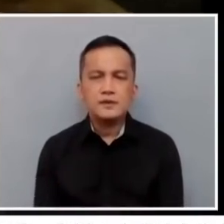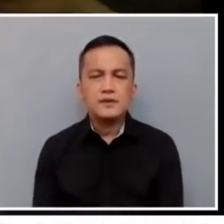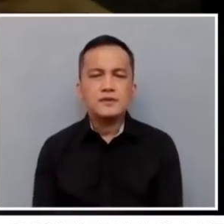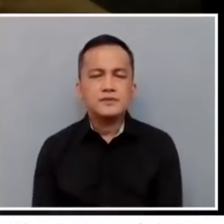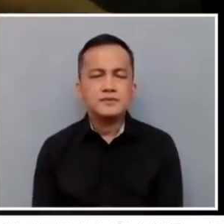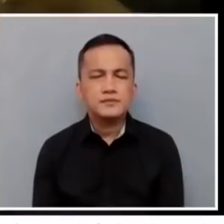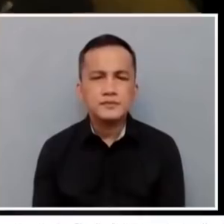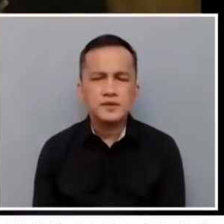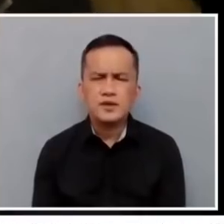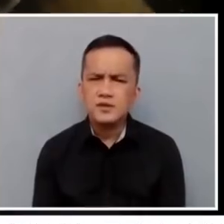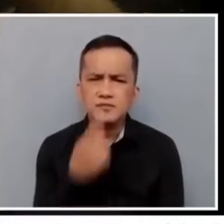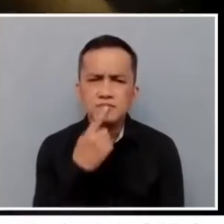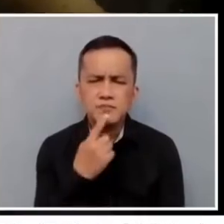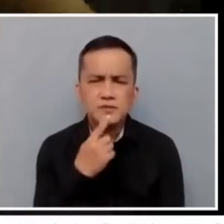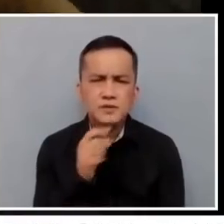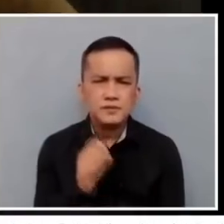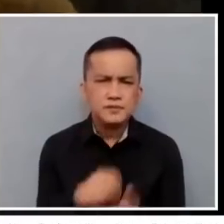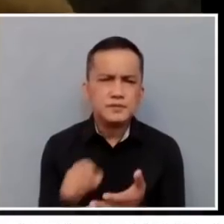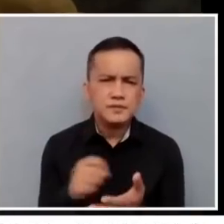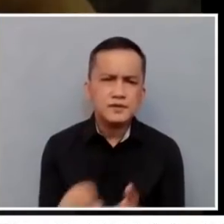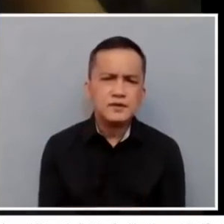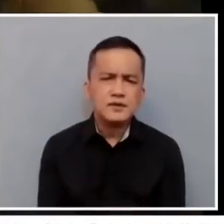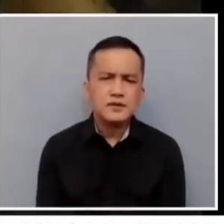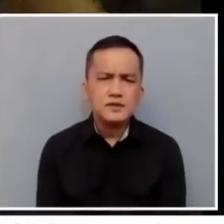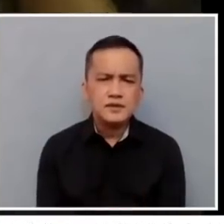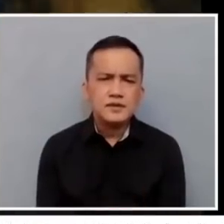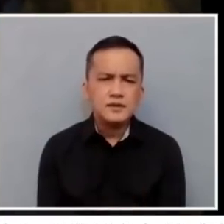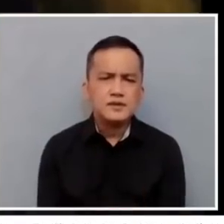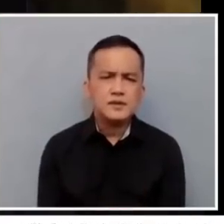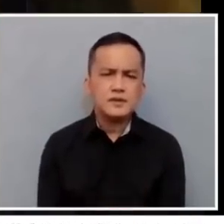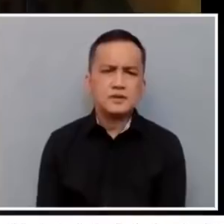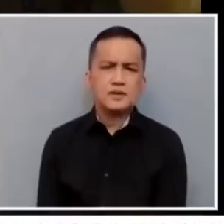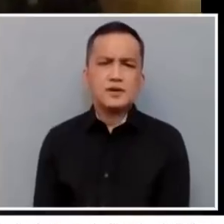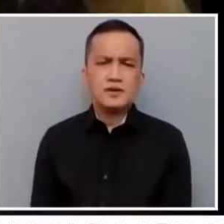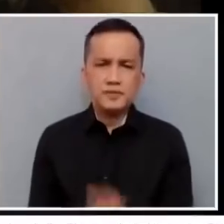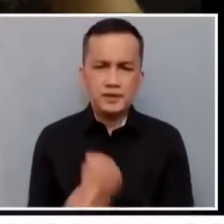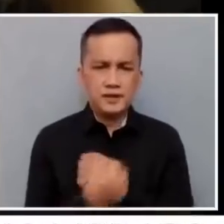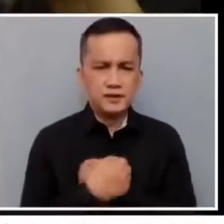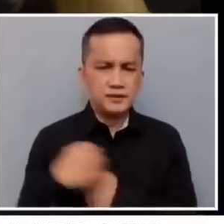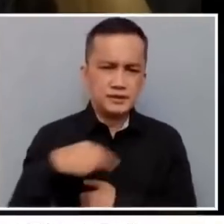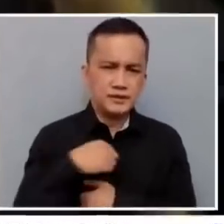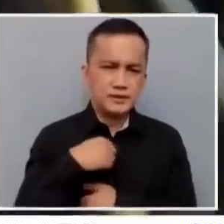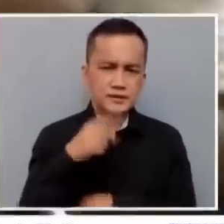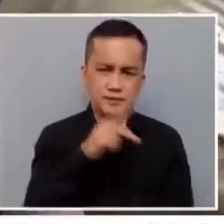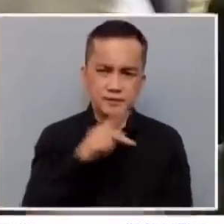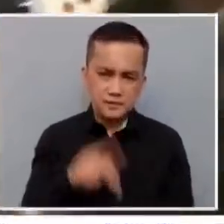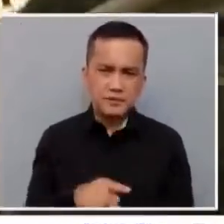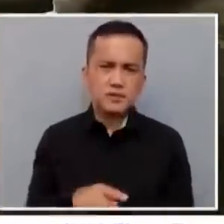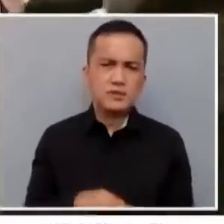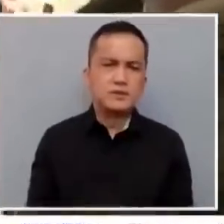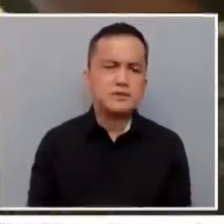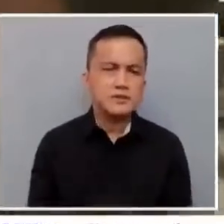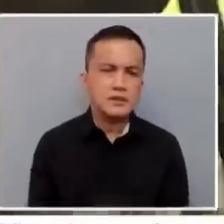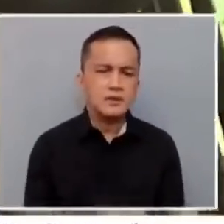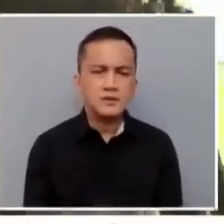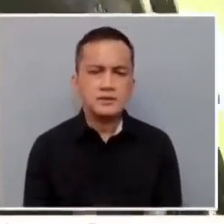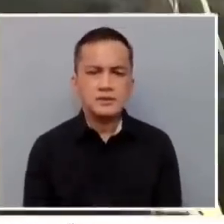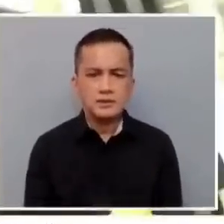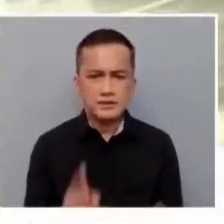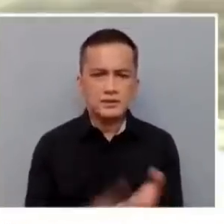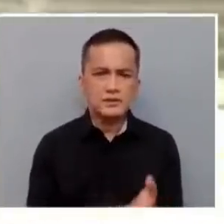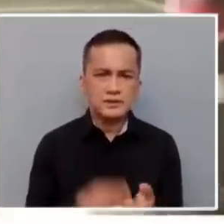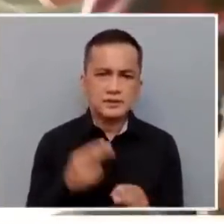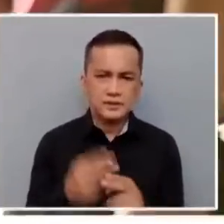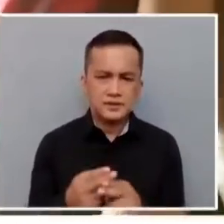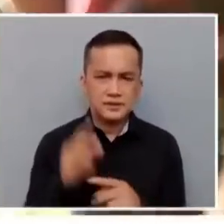Anong sinulat niya? Ano yung nakasulat? Mahalin natin ang Pilipinas. Tapos nilagay niya yung kanyang pangalan at ang